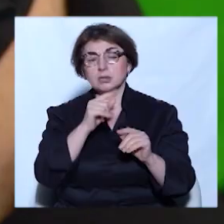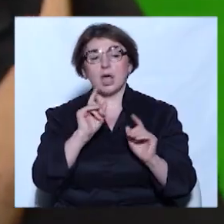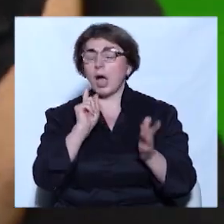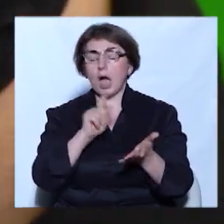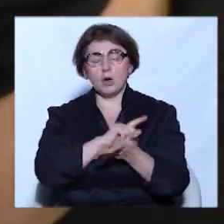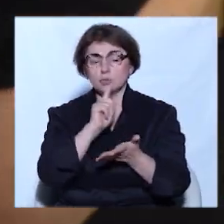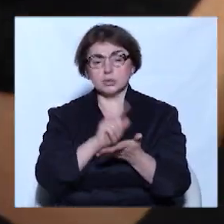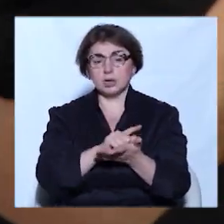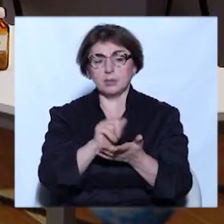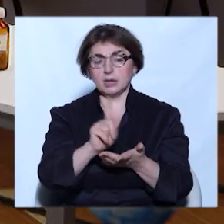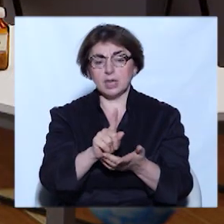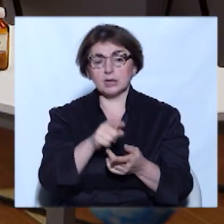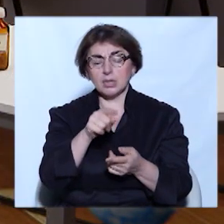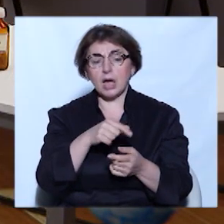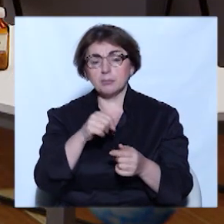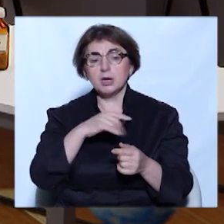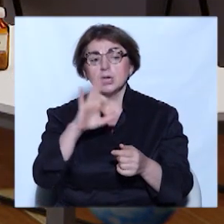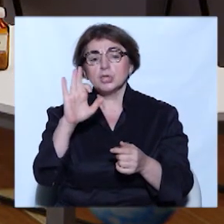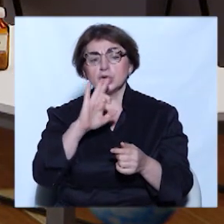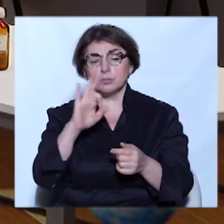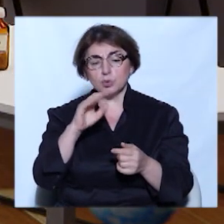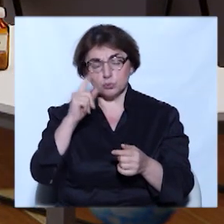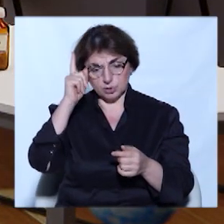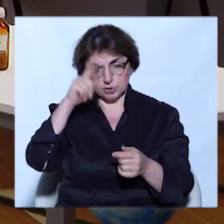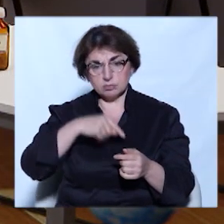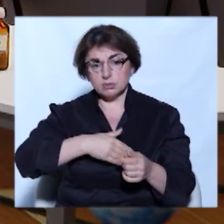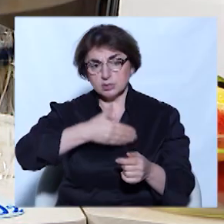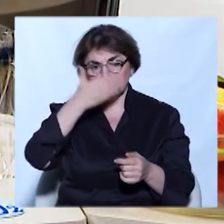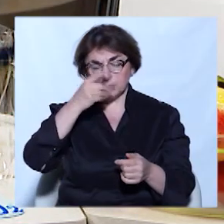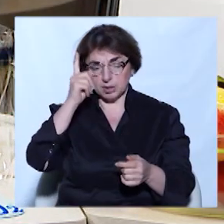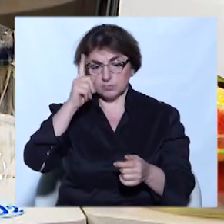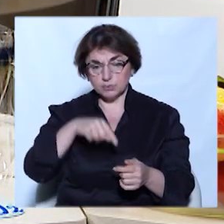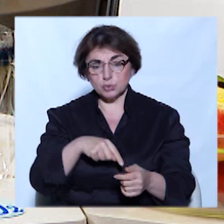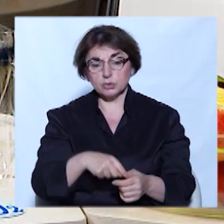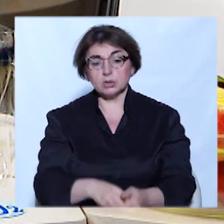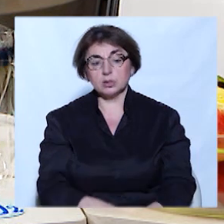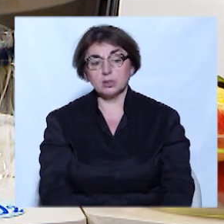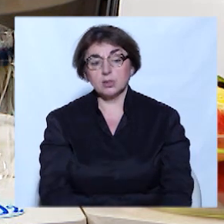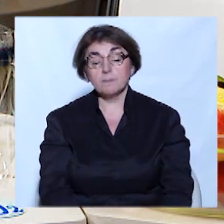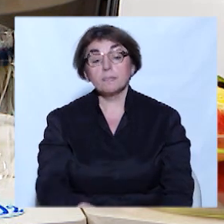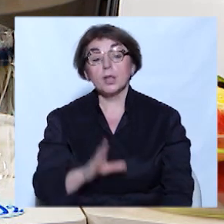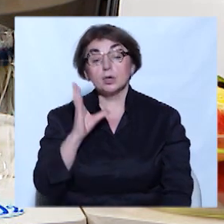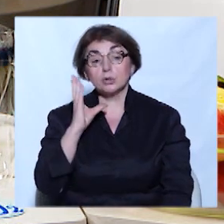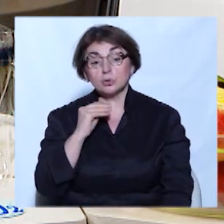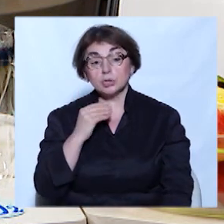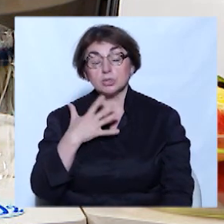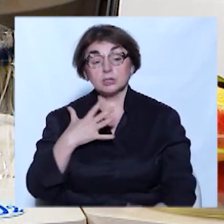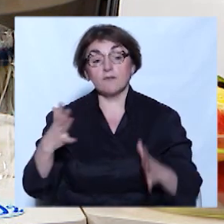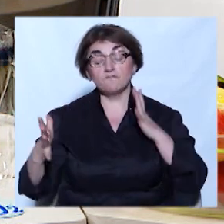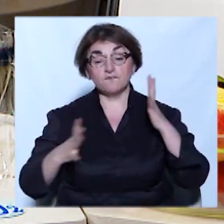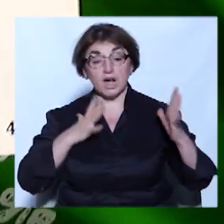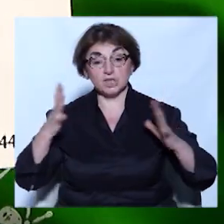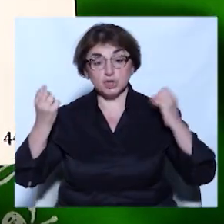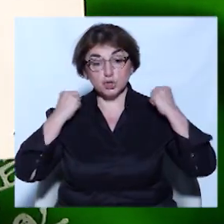რომ ამ ფორმულის დაზეპირება შევძლოთ. და როდესაც ვარჯიშობ, ამ